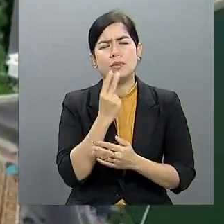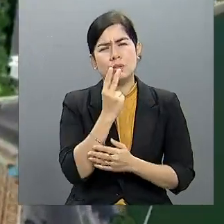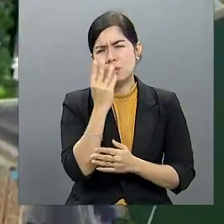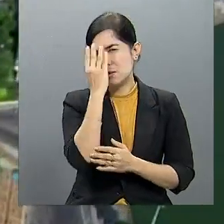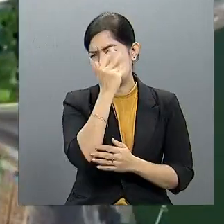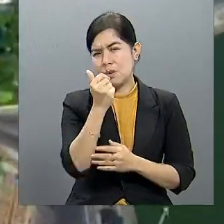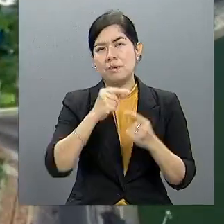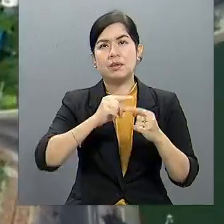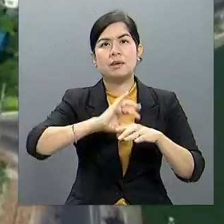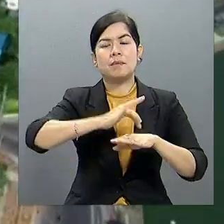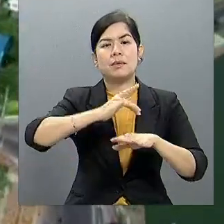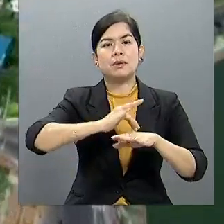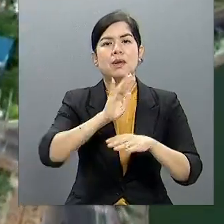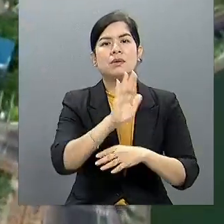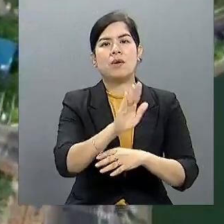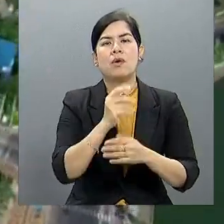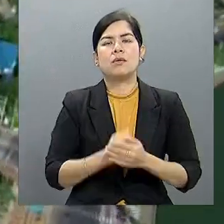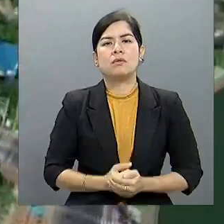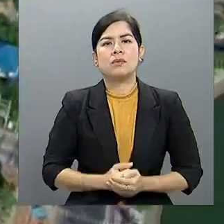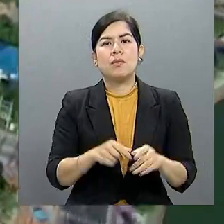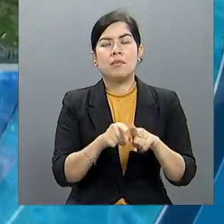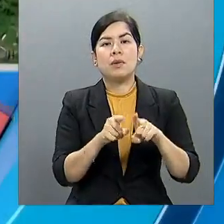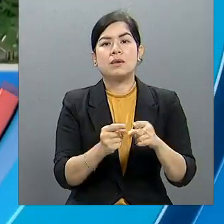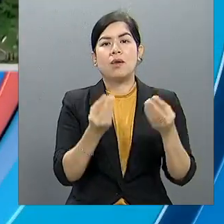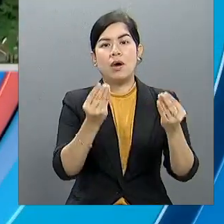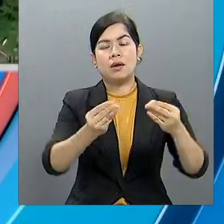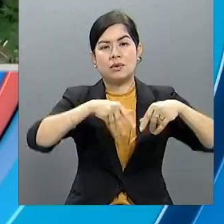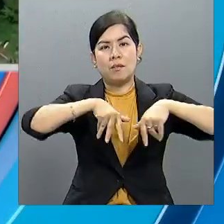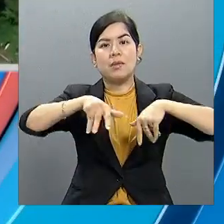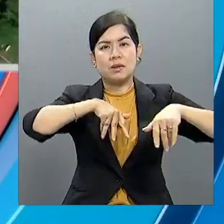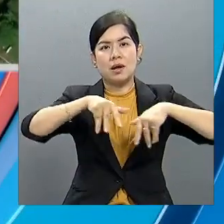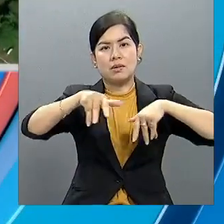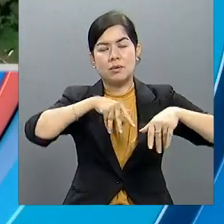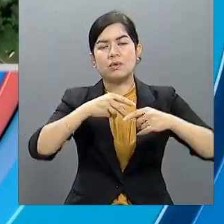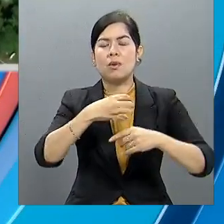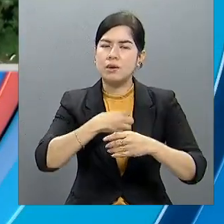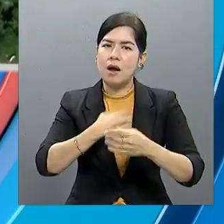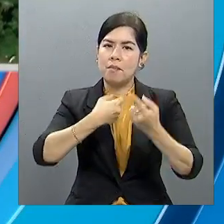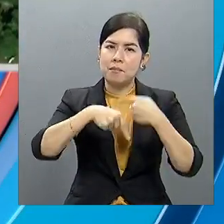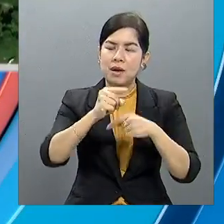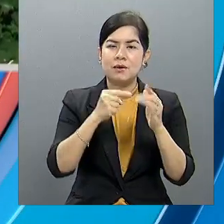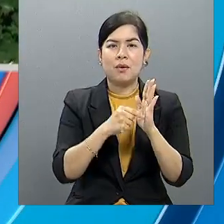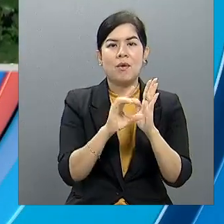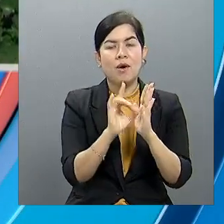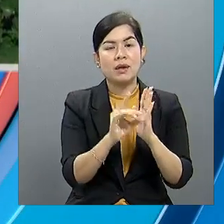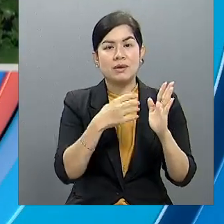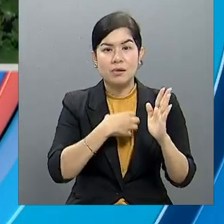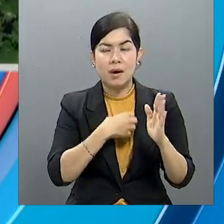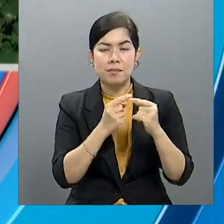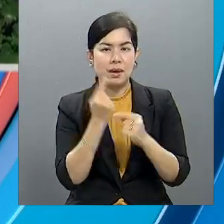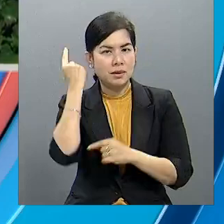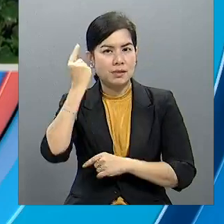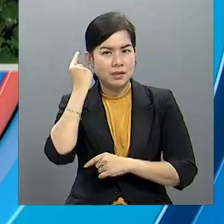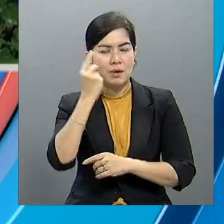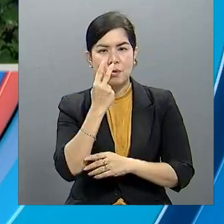สร้างจดเมิร้กันวงนะทำให้คนอย่าอยากจะเดินทางไปท่องเที่ยวไปใช้จ่ายแ่นอนวIns้าเกิดว่คนที่มาจากเชีย